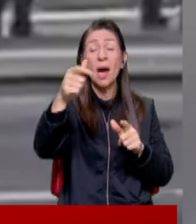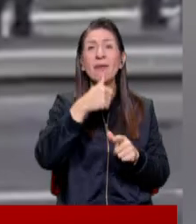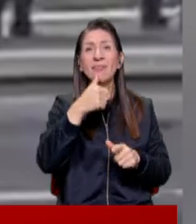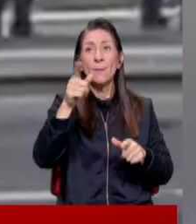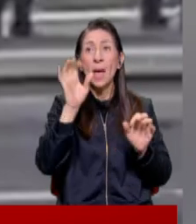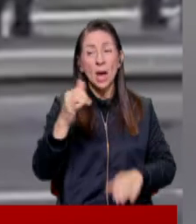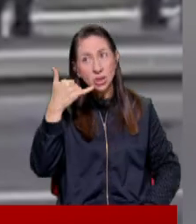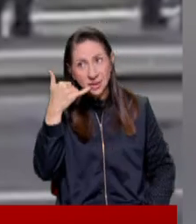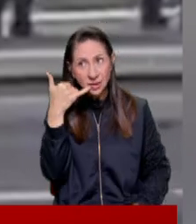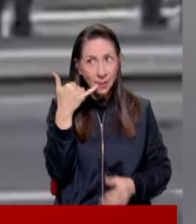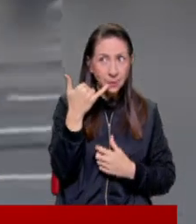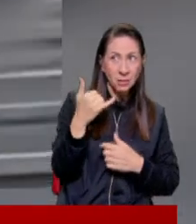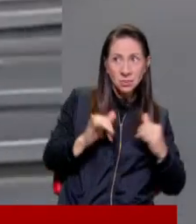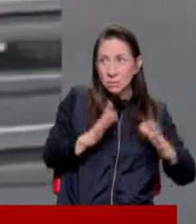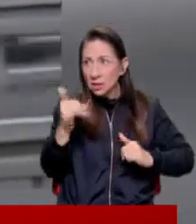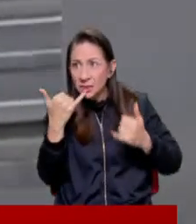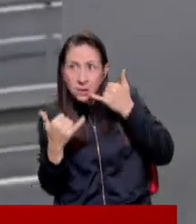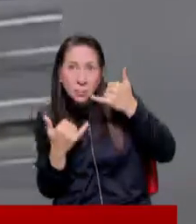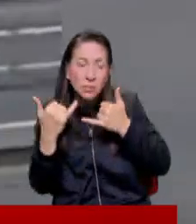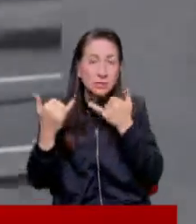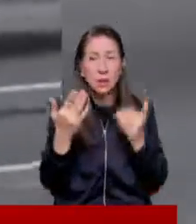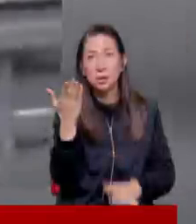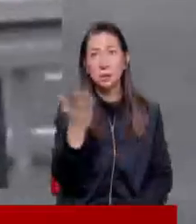Mahmut sürekli telefonla konuşuyordu.